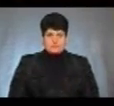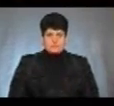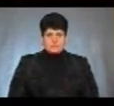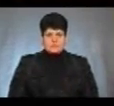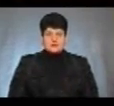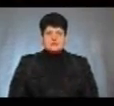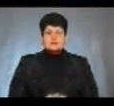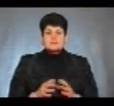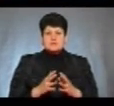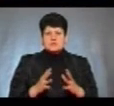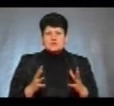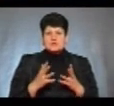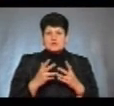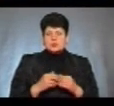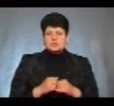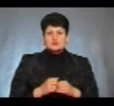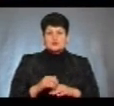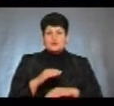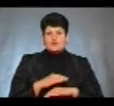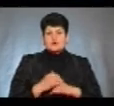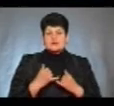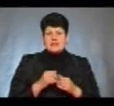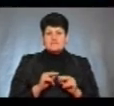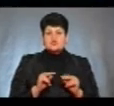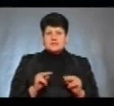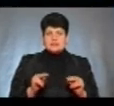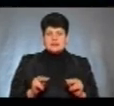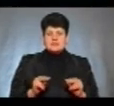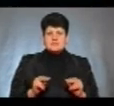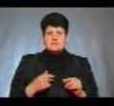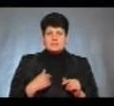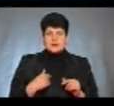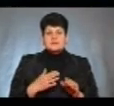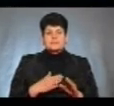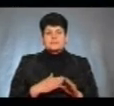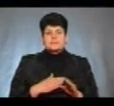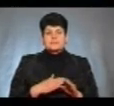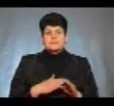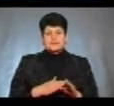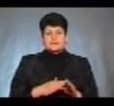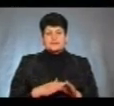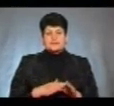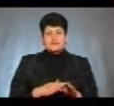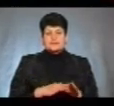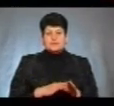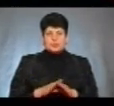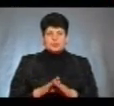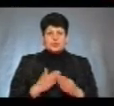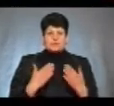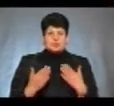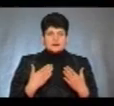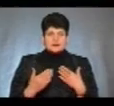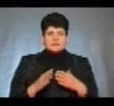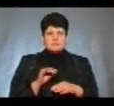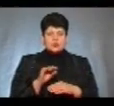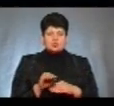з більшою кількістю уроків для вчителів, які... Ми сповідуємо комунікативну методику до викладання англійської